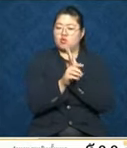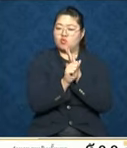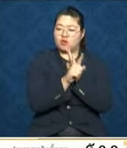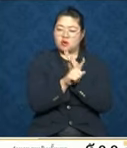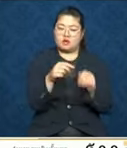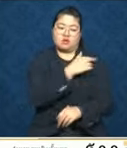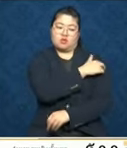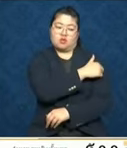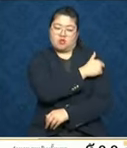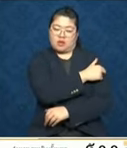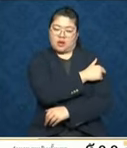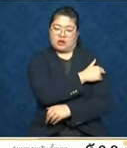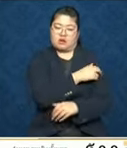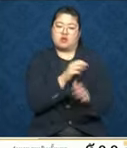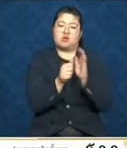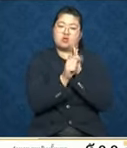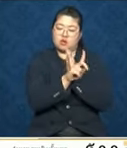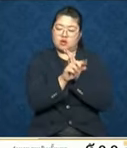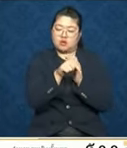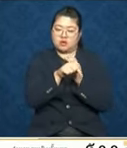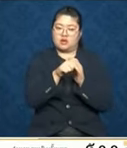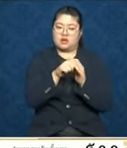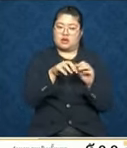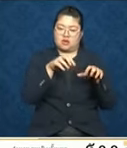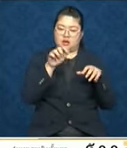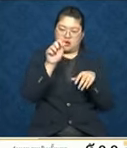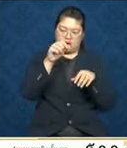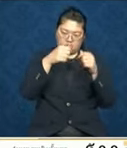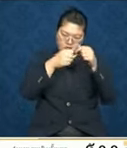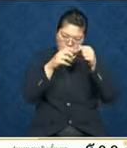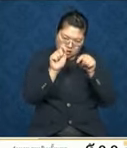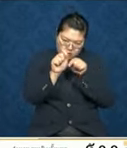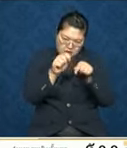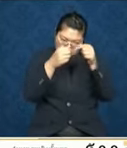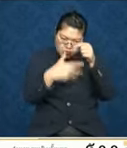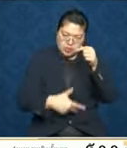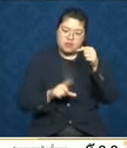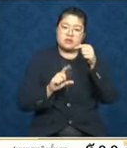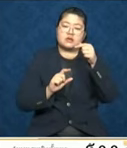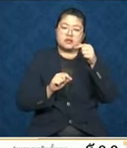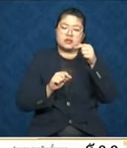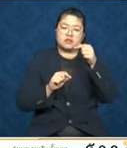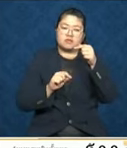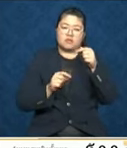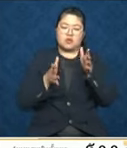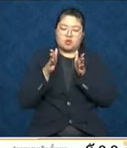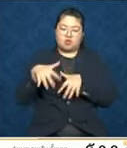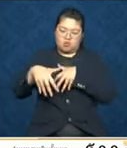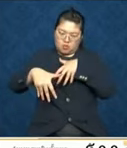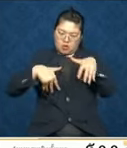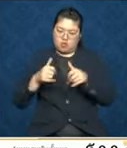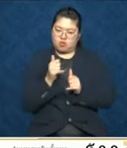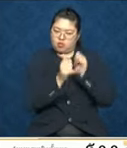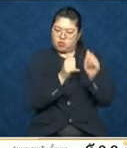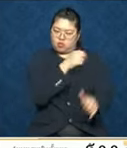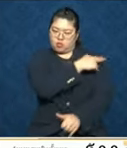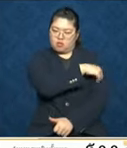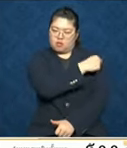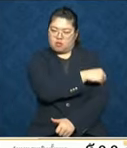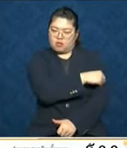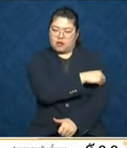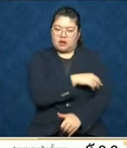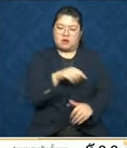20อำเภอนะครับของจังหวัดอุดรธานีรวมถึงอีก7จังหวัดรอบข้างครับท่านประธานเข้ามาใช้ปีละกว่า1ล้านคนตกเฉลี่ยวันละ